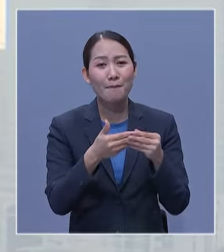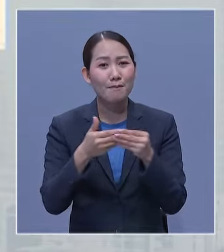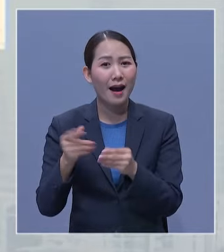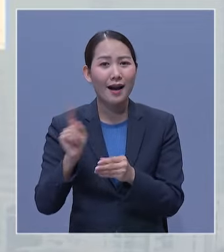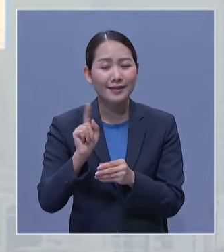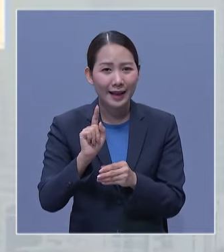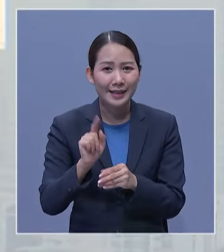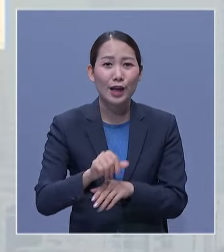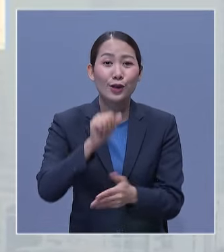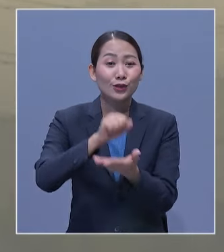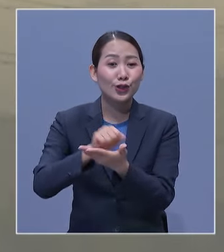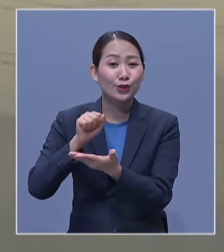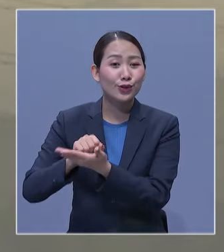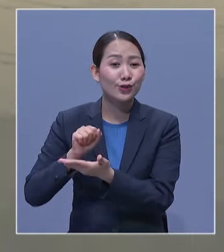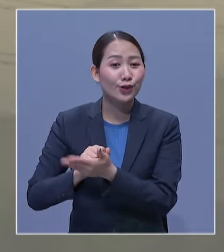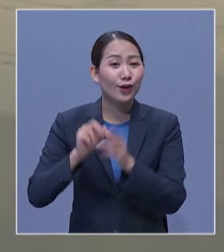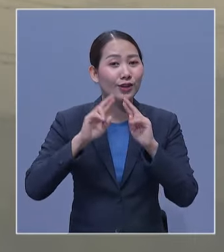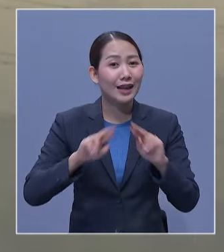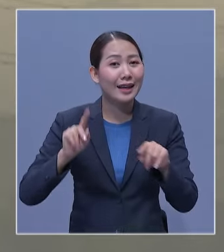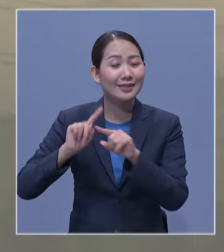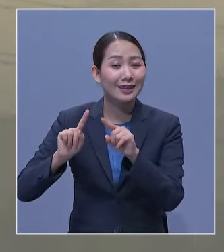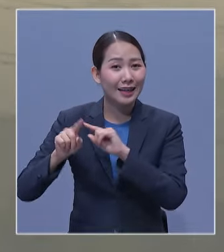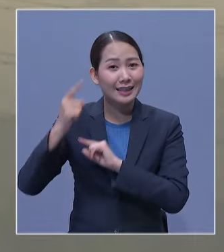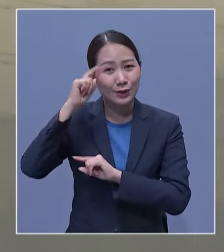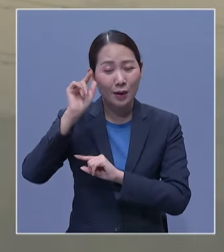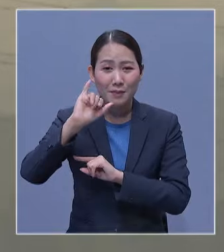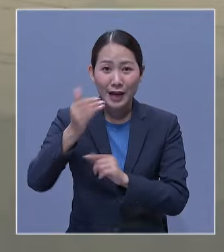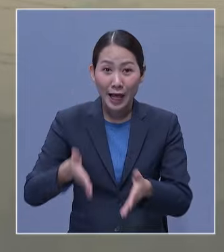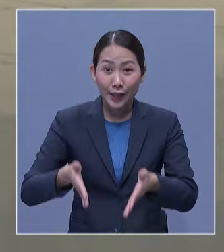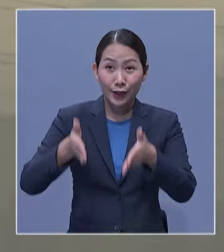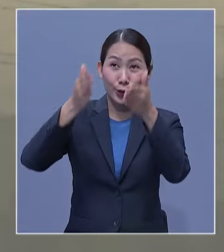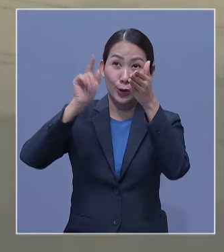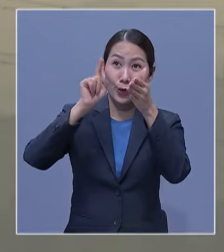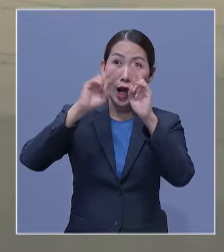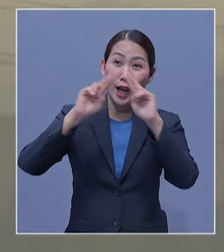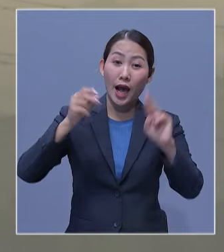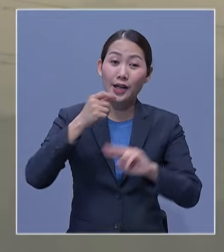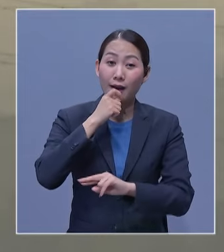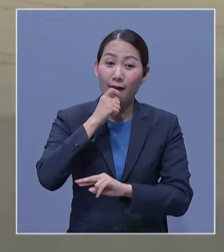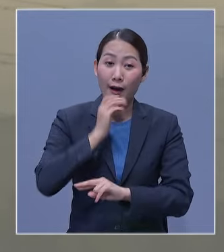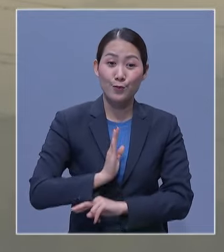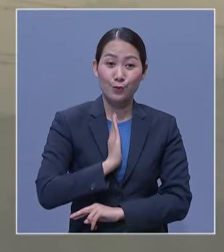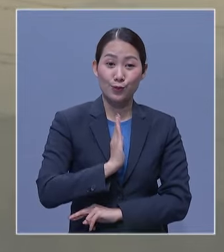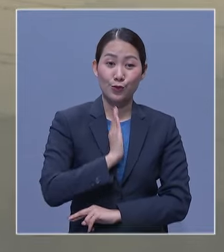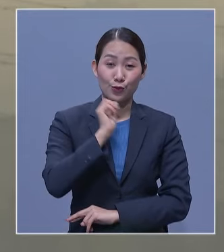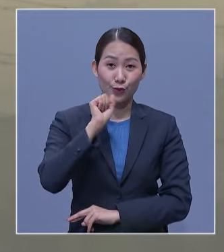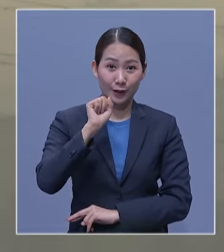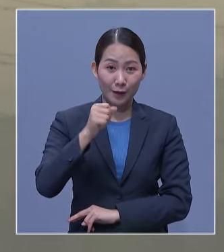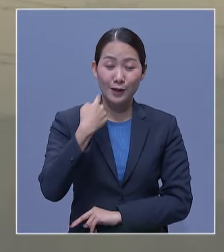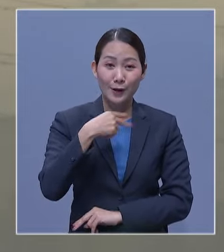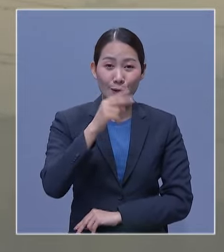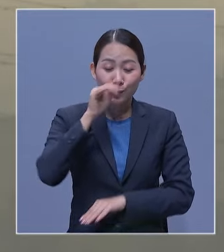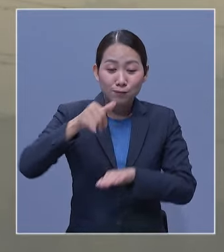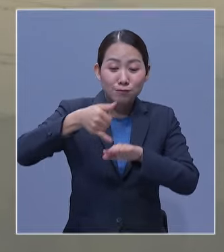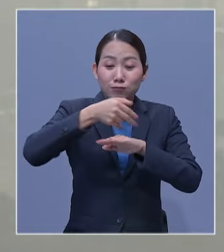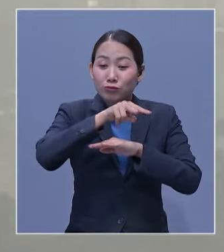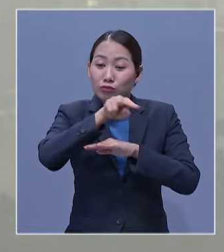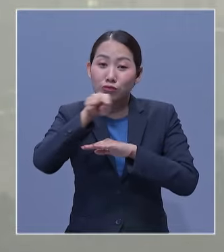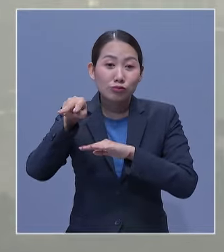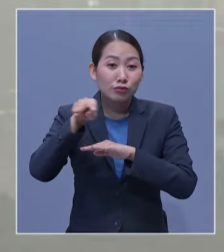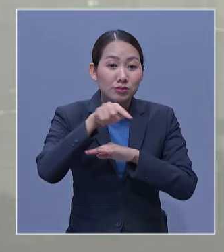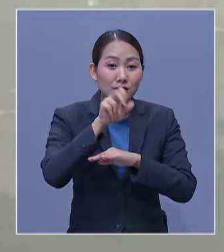กลางแสงเทียนอาจจะไปรูปบบนตึกสูงแบบเนี้ยโอใช่ๆแต่ว่าบางทีเรื่องความโรแมนติกกับเรื่องของ